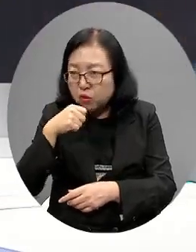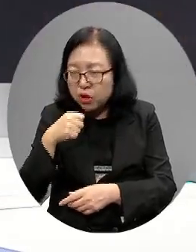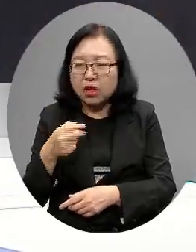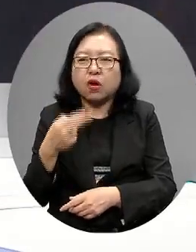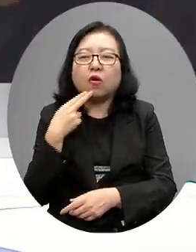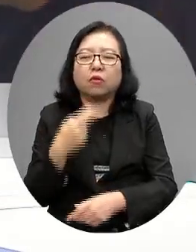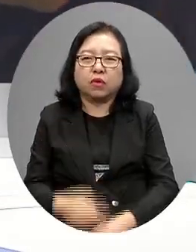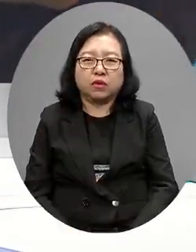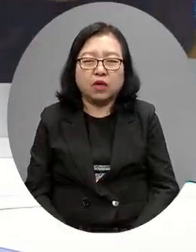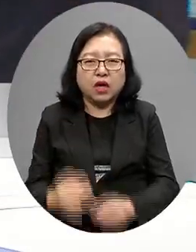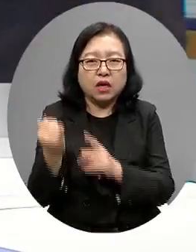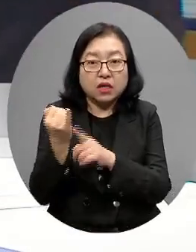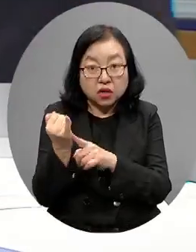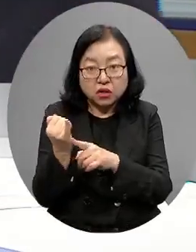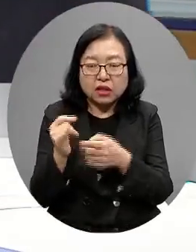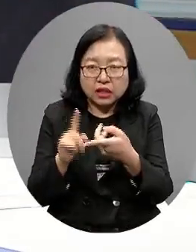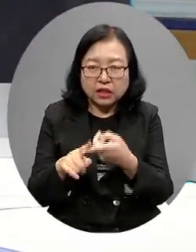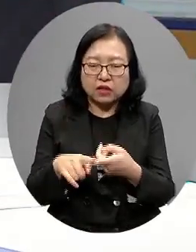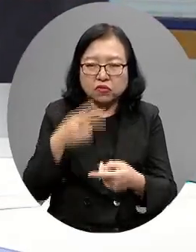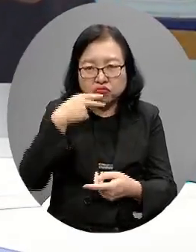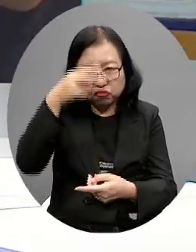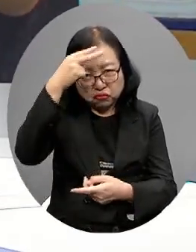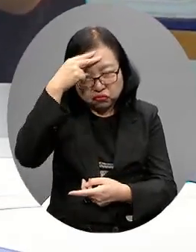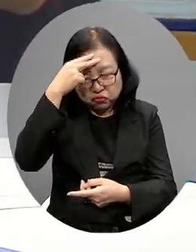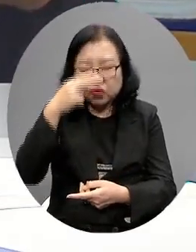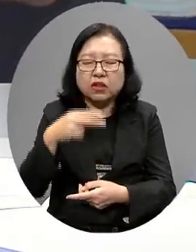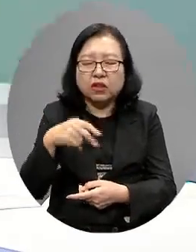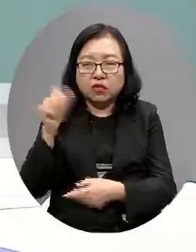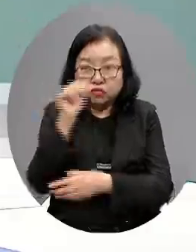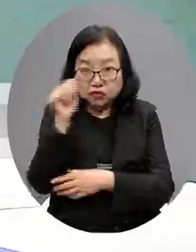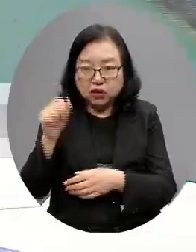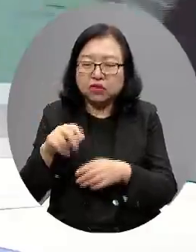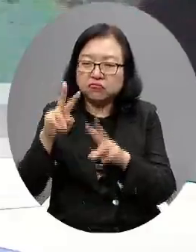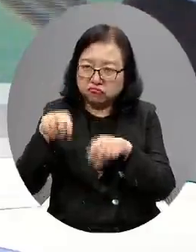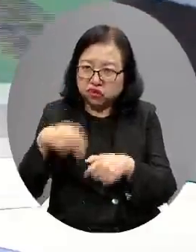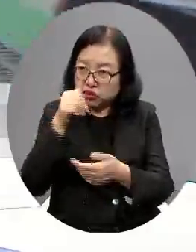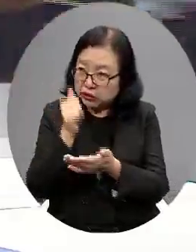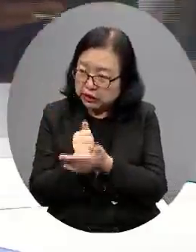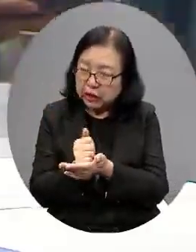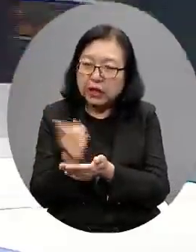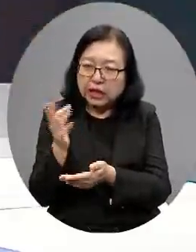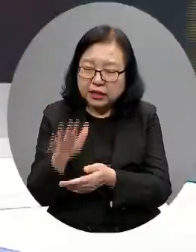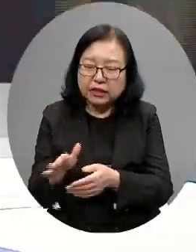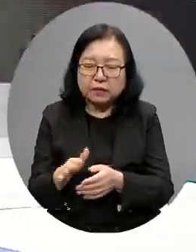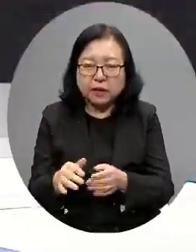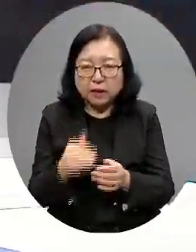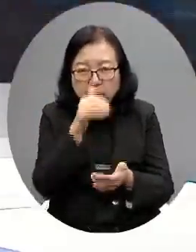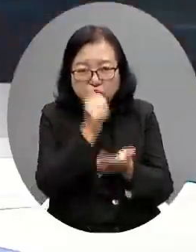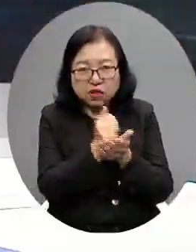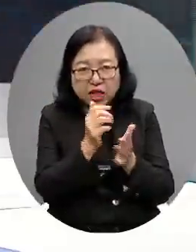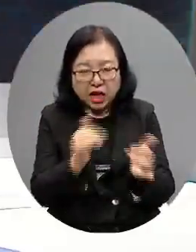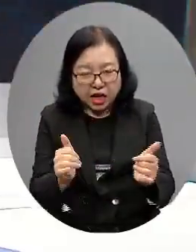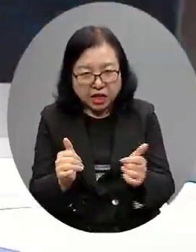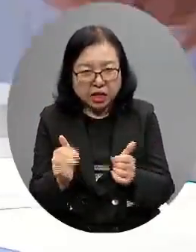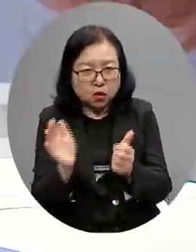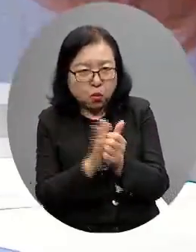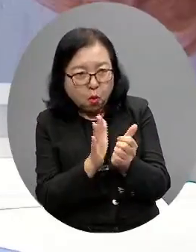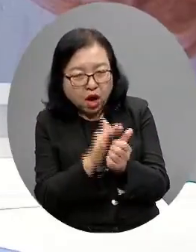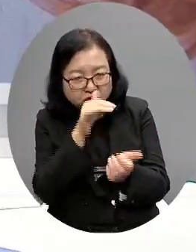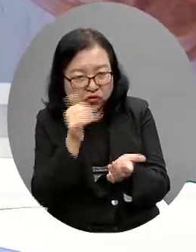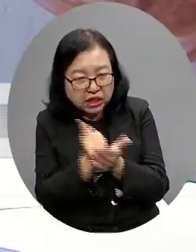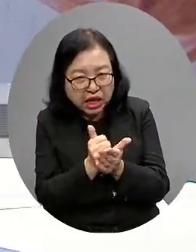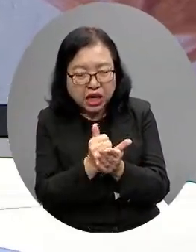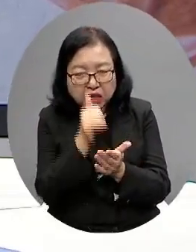인데요 에대해 음전 부부은 무죄로 판단했지만 범인도피 방조제는 인정된다며 징역 1년의